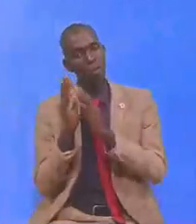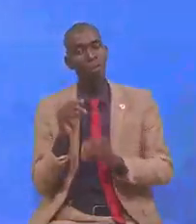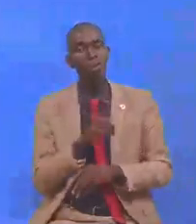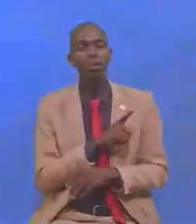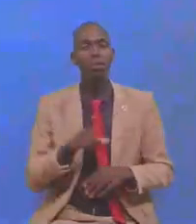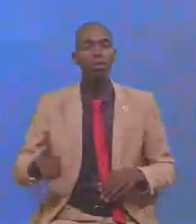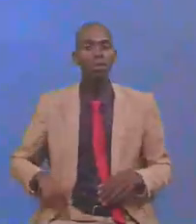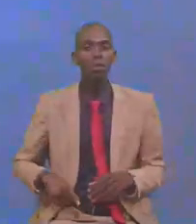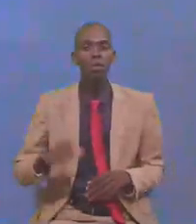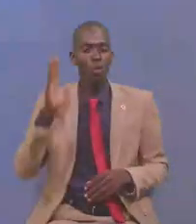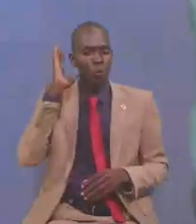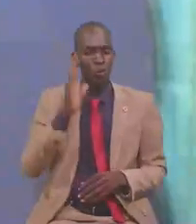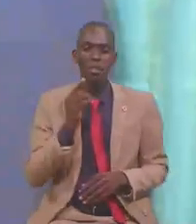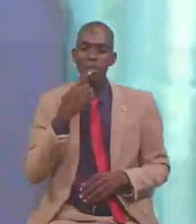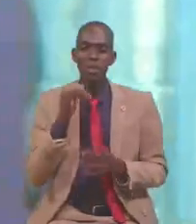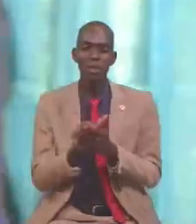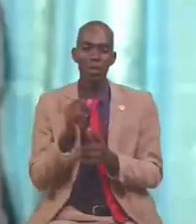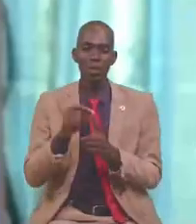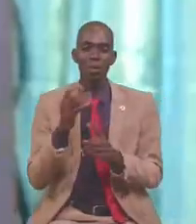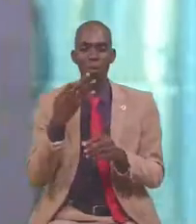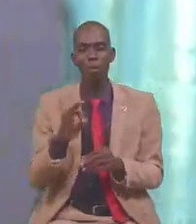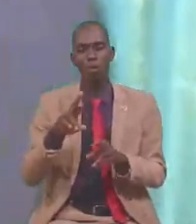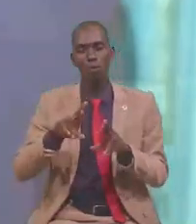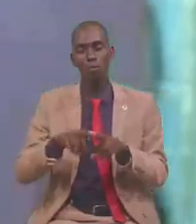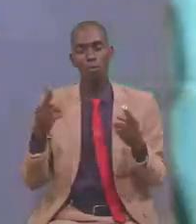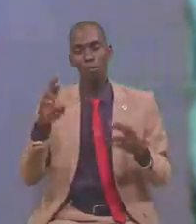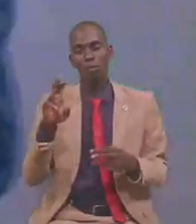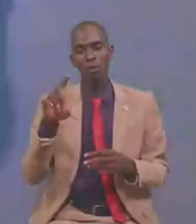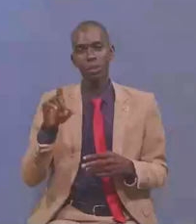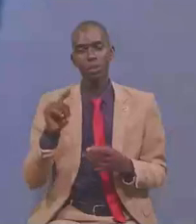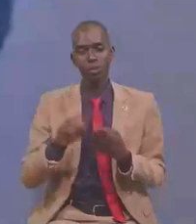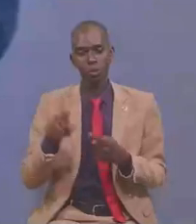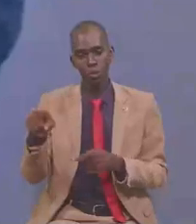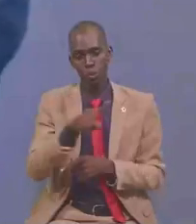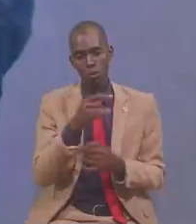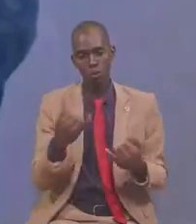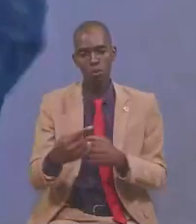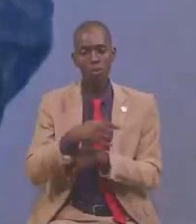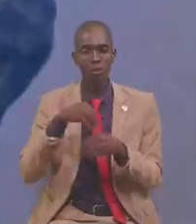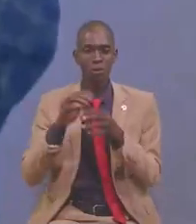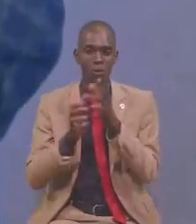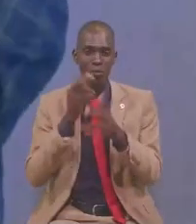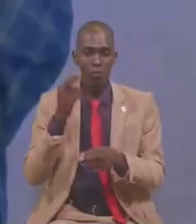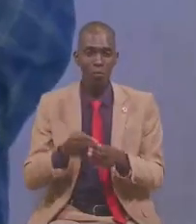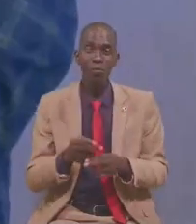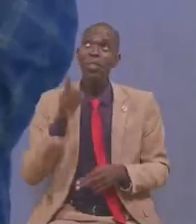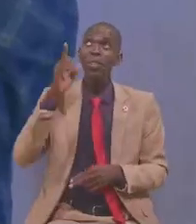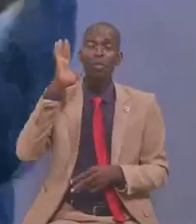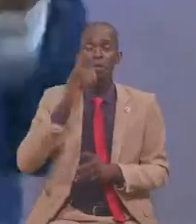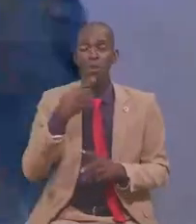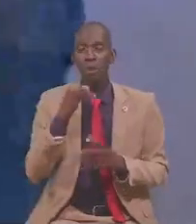Le Seigneur va te déclarer cette parole de révélation,